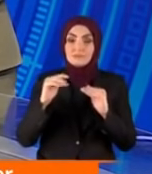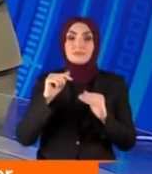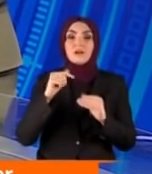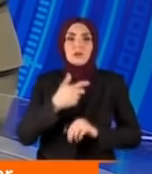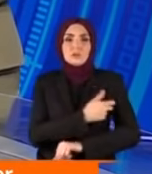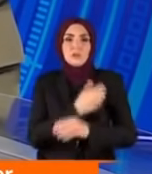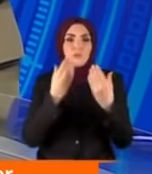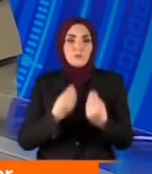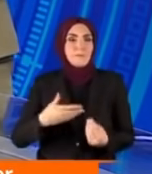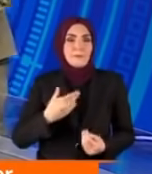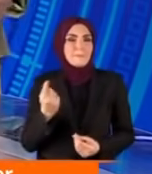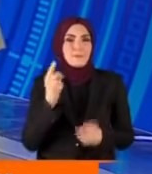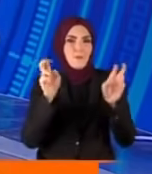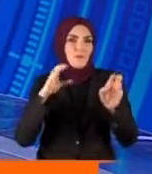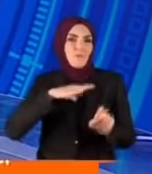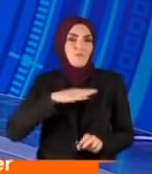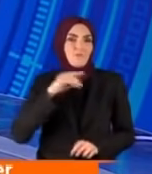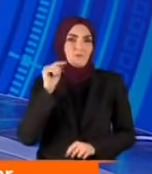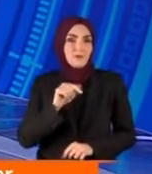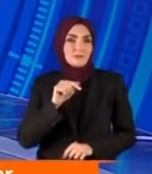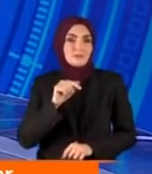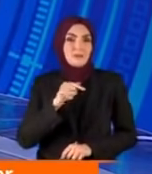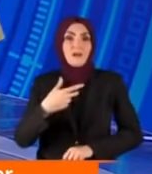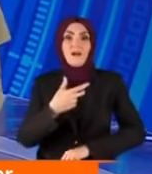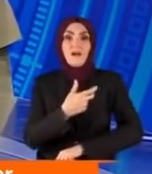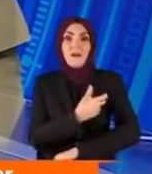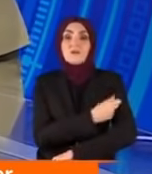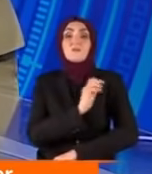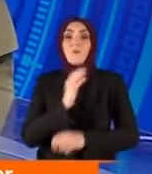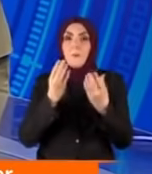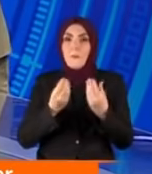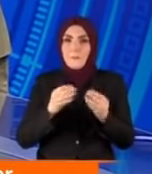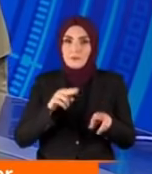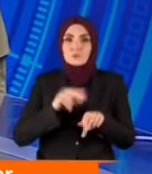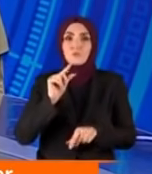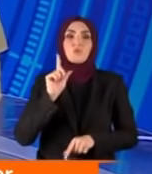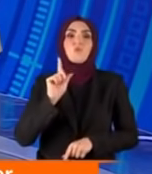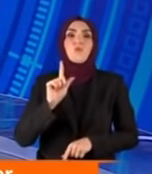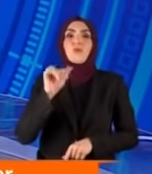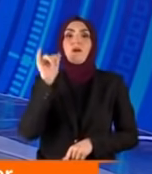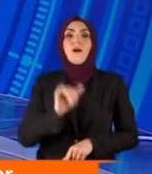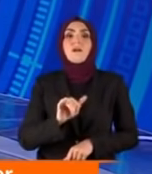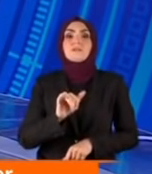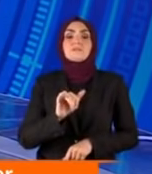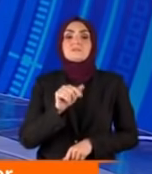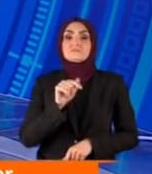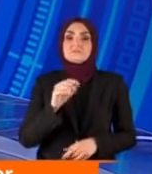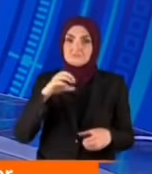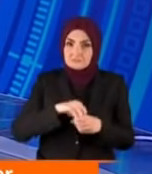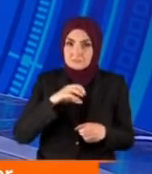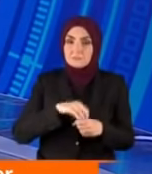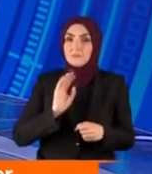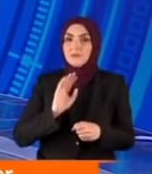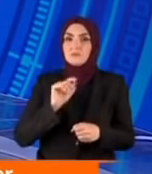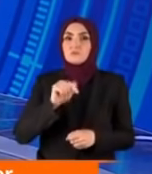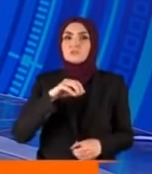dile getirilen. O da aşı yaptırmamanın kul hakkına girip girmediği konusu. Bununla ilgili Diyanet'ten bir açıklama